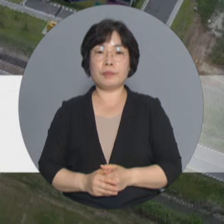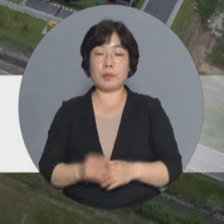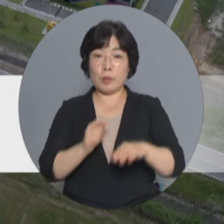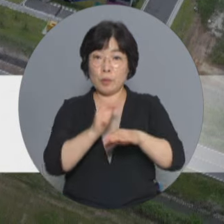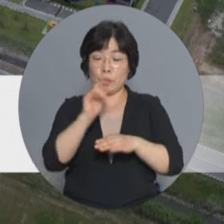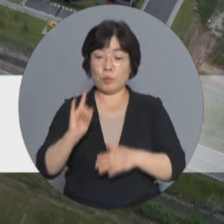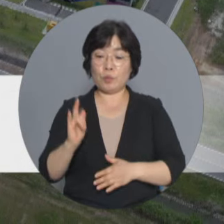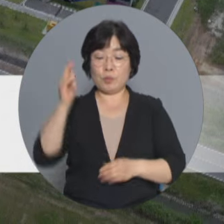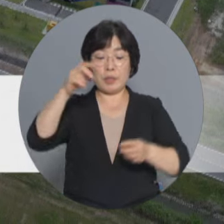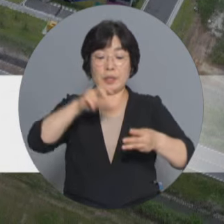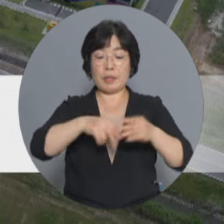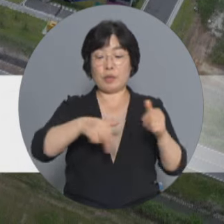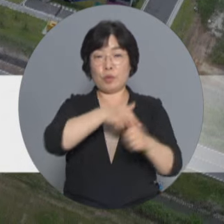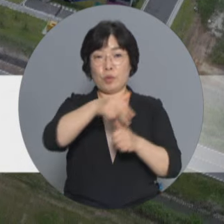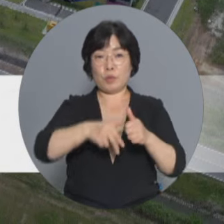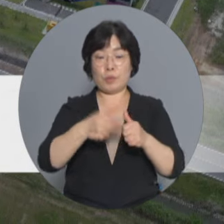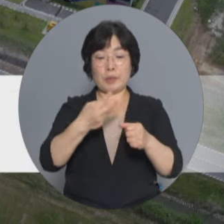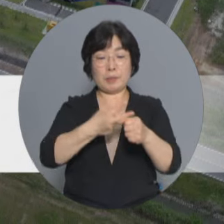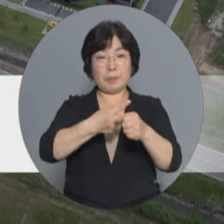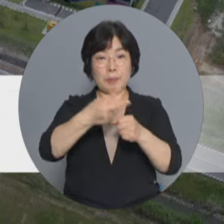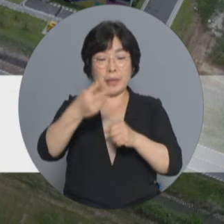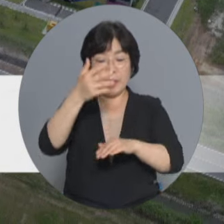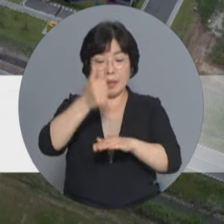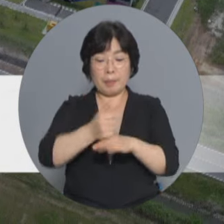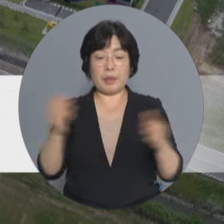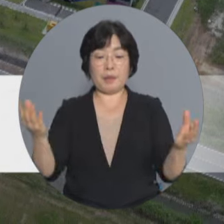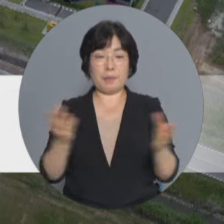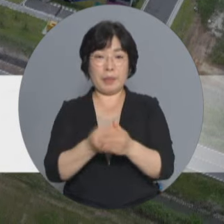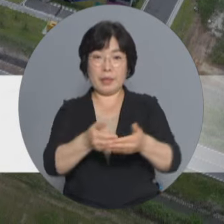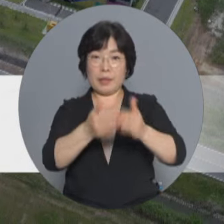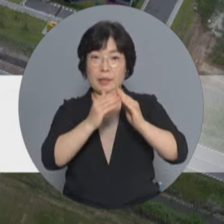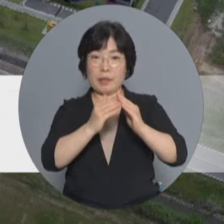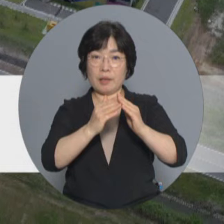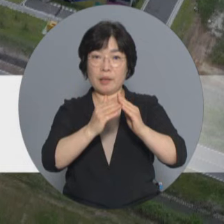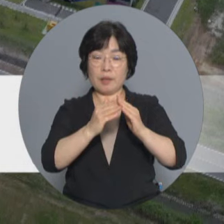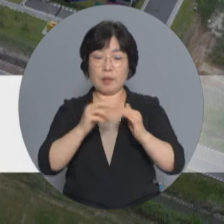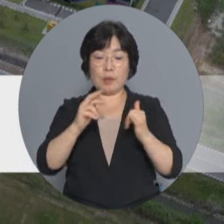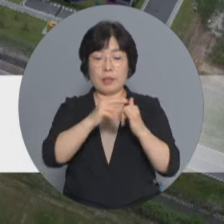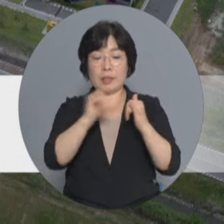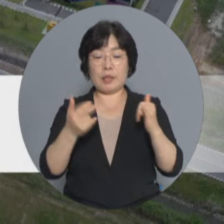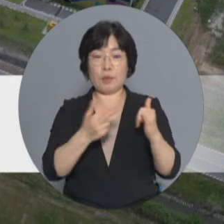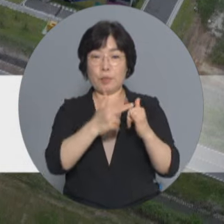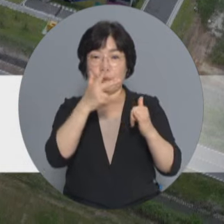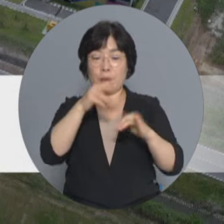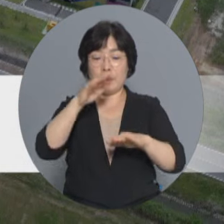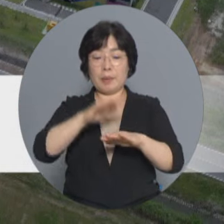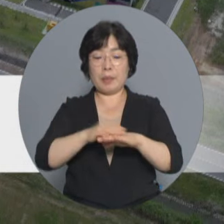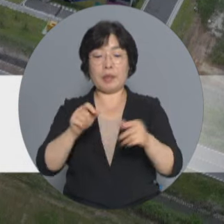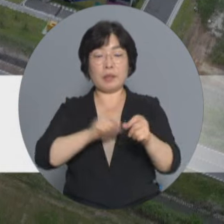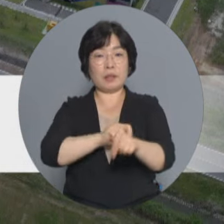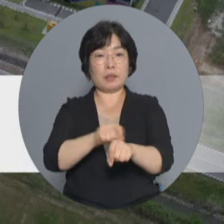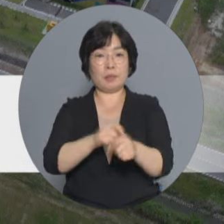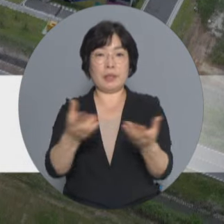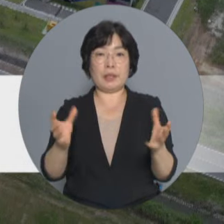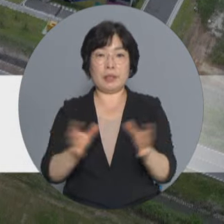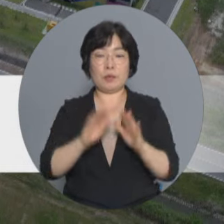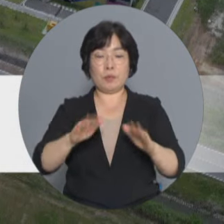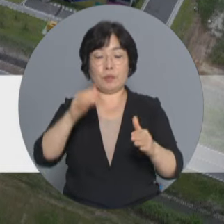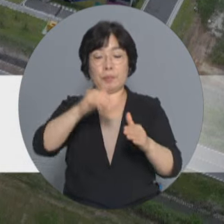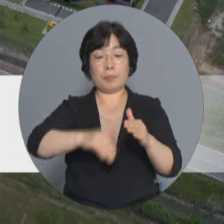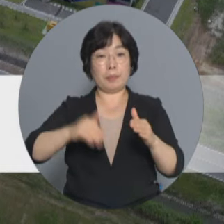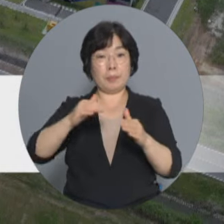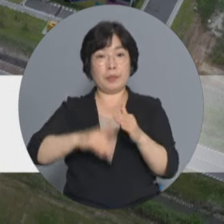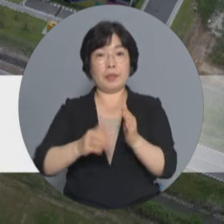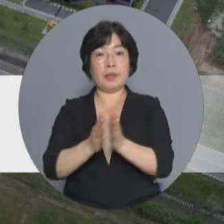고흥 항공센터 인근에 오는 2026년 말 준공을 목표로 무인항공 영농기술 특화 농공단지가 오늘